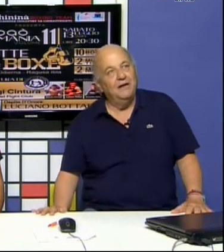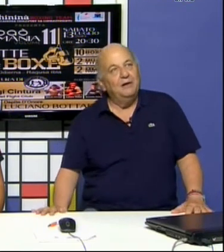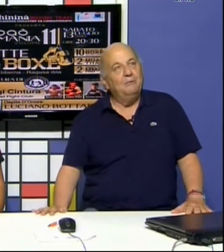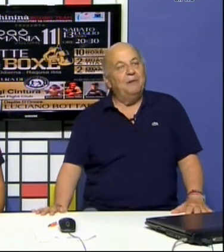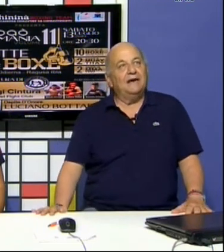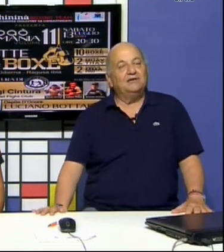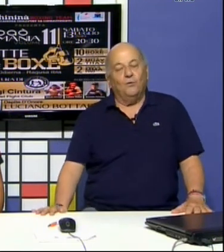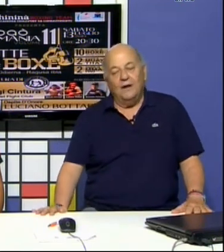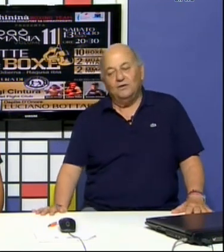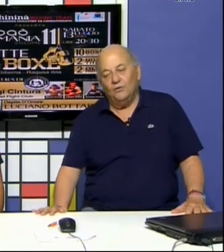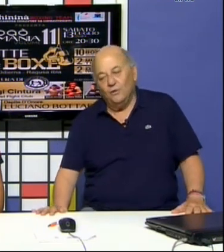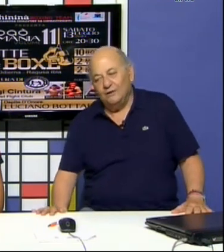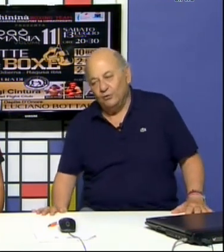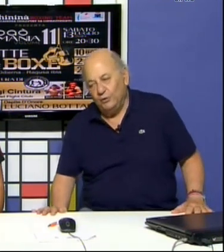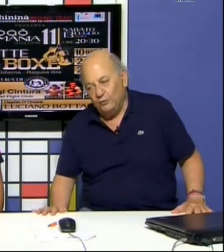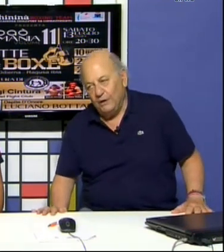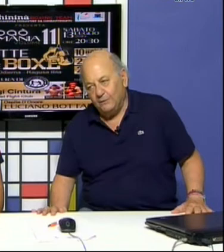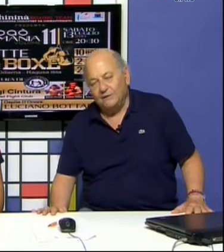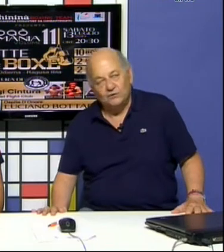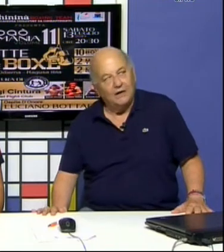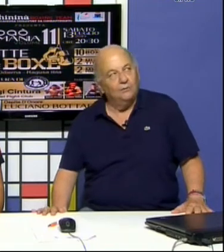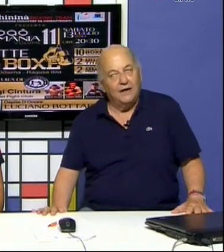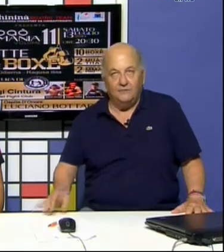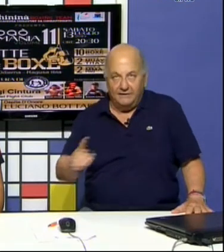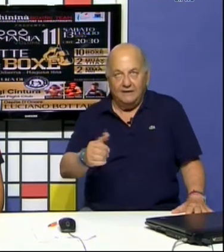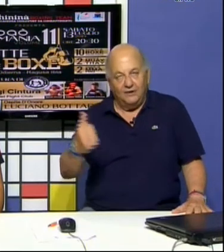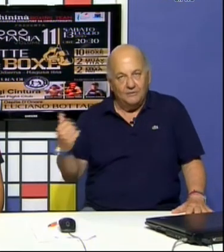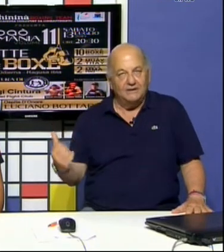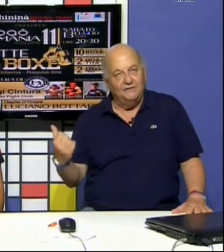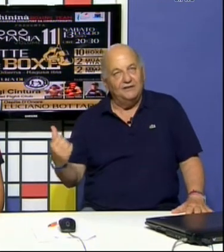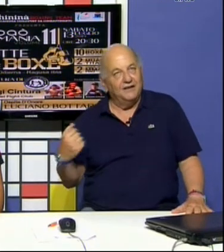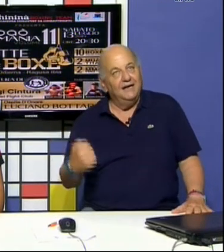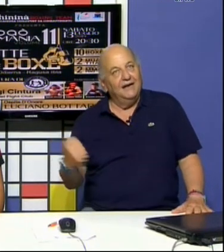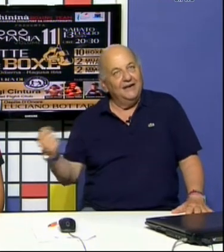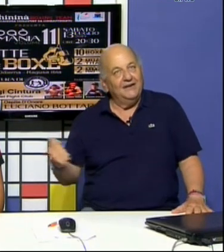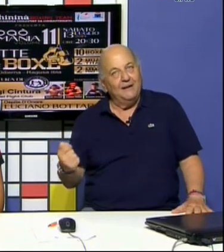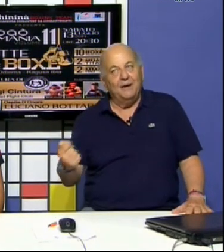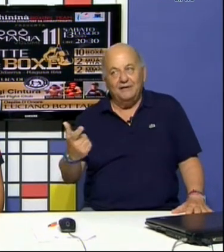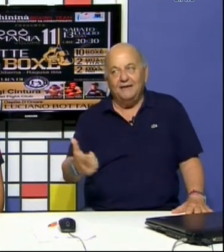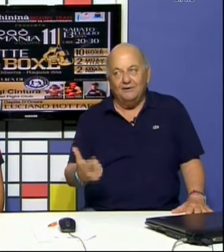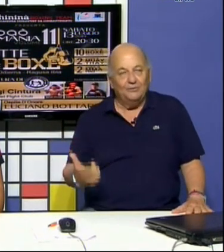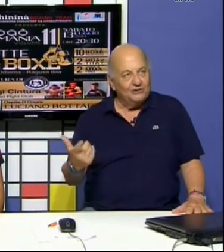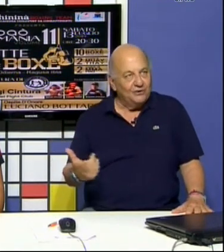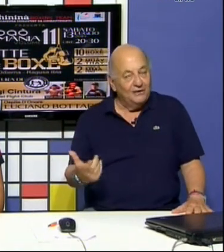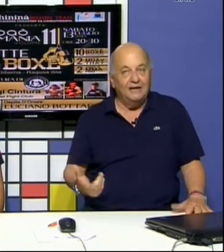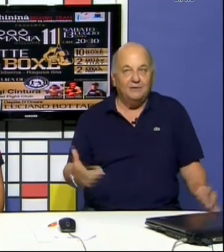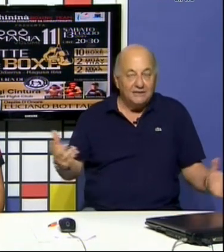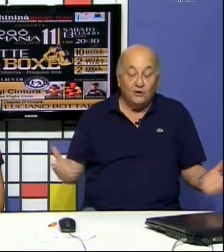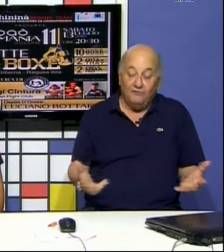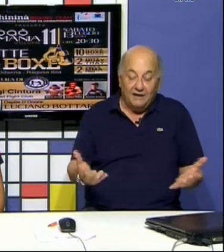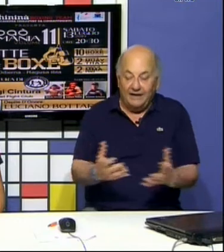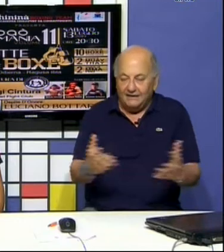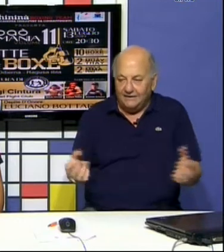auguri per l'opportunità, perché so quanto lui cura e quanto sta curando, non avete idea come sia difficile, io devo chiamare per dire quando possono venire,